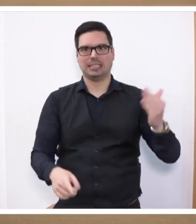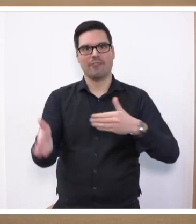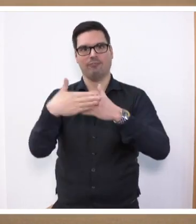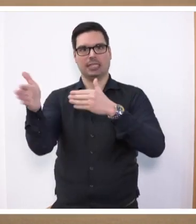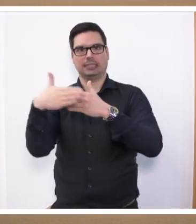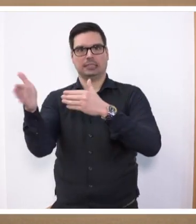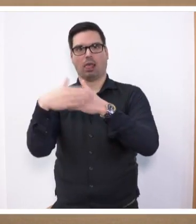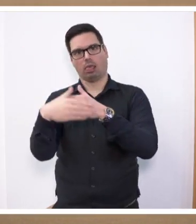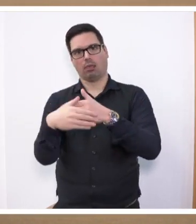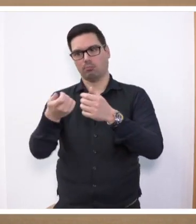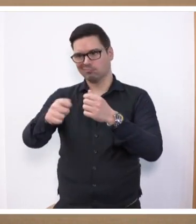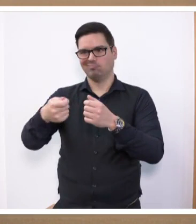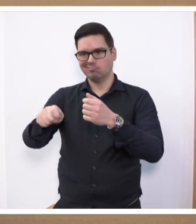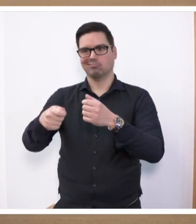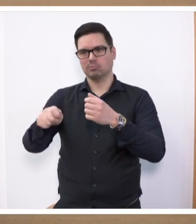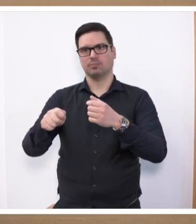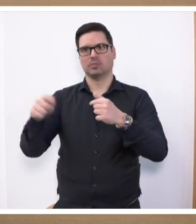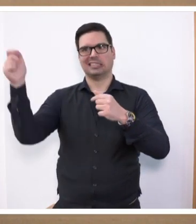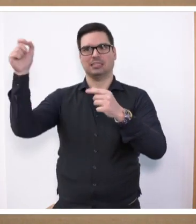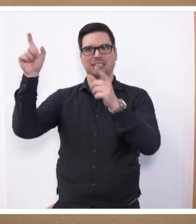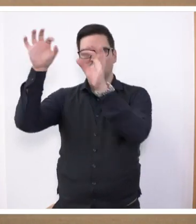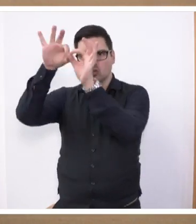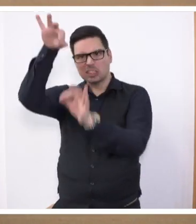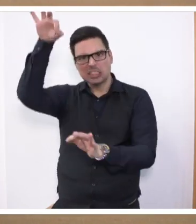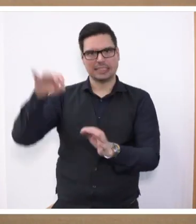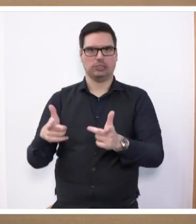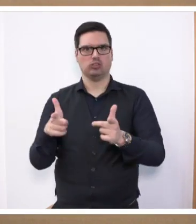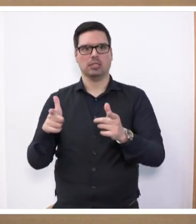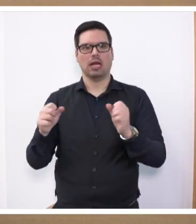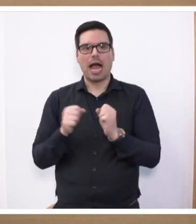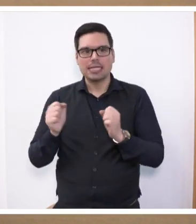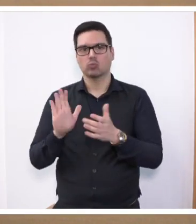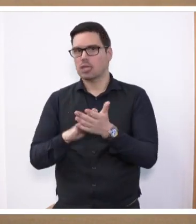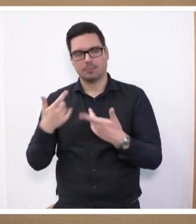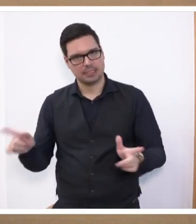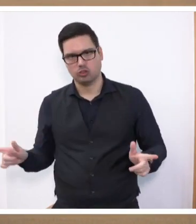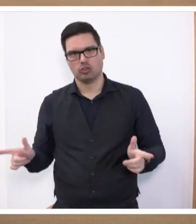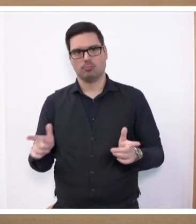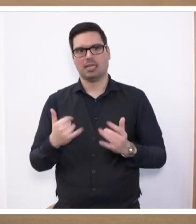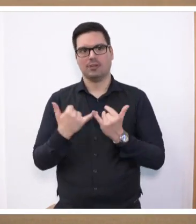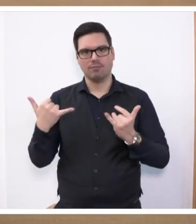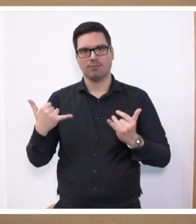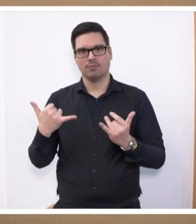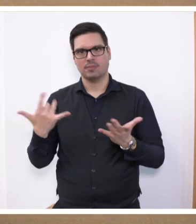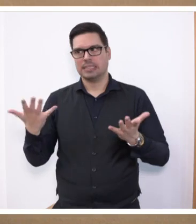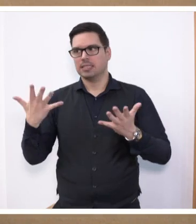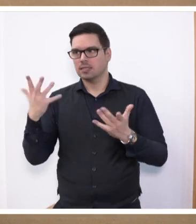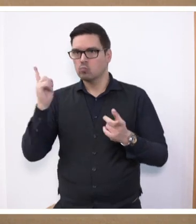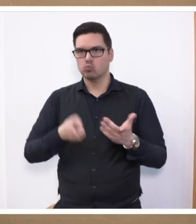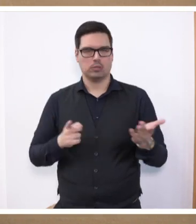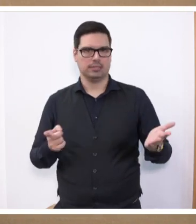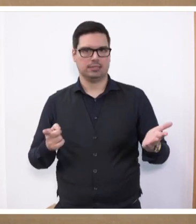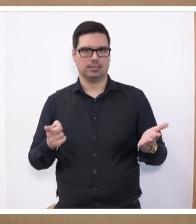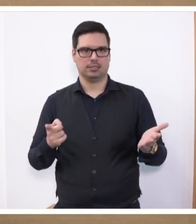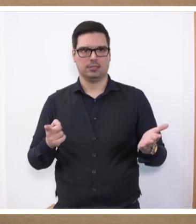nicht mehr richtig abschließt und undicht ist, Heizungen, die nicht mehr so funktionieren, wie sie das sollen und auch Klassenräume, die nach wie vor so